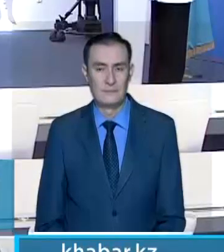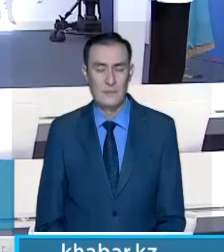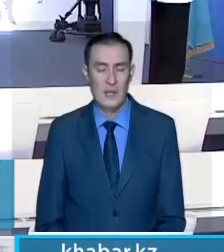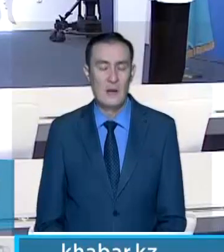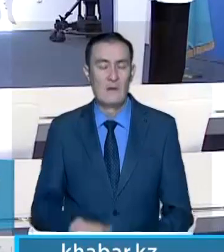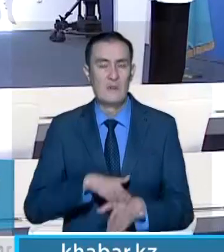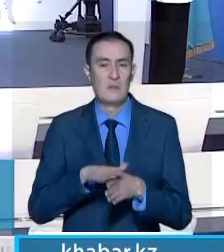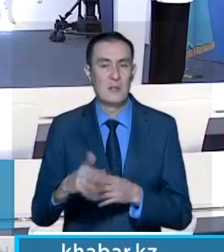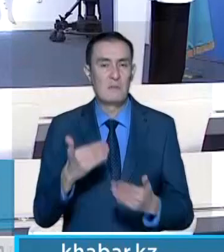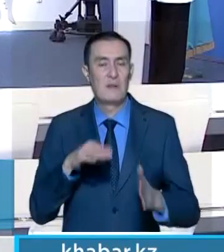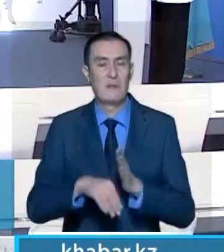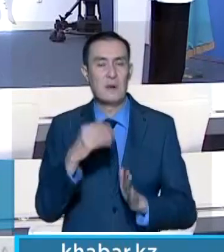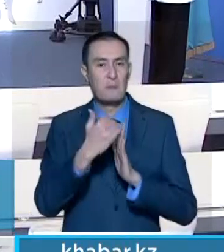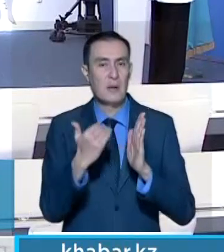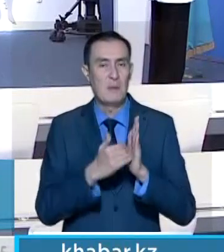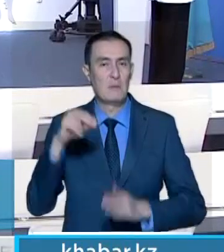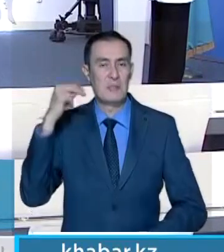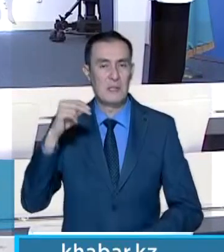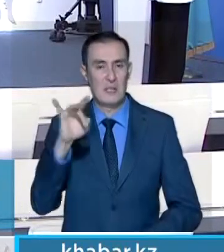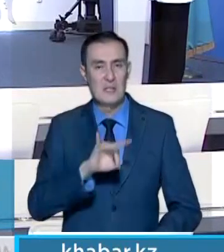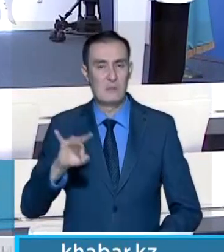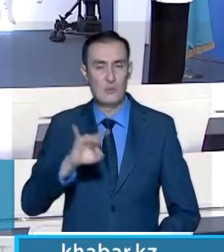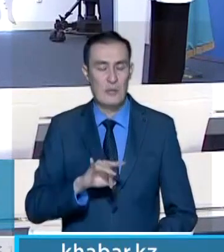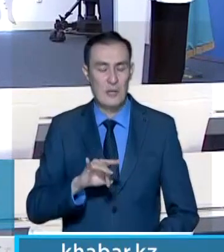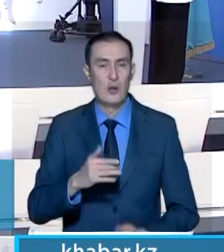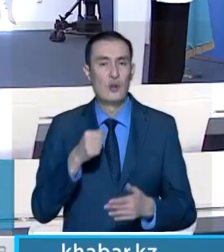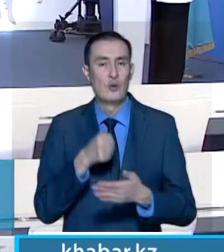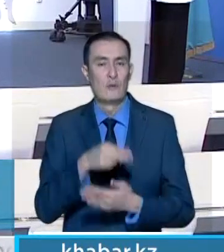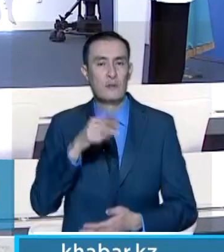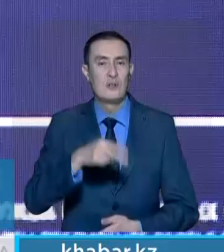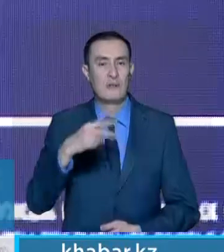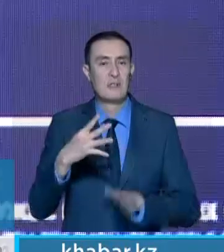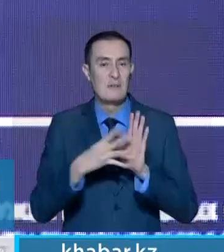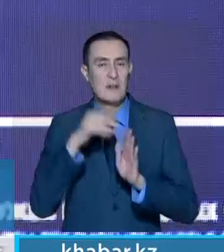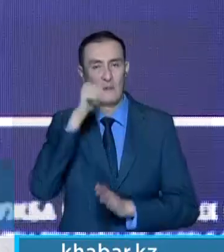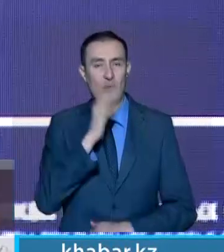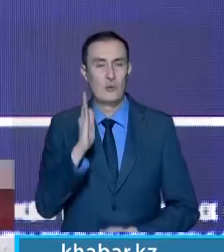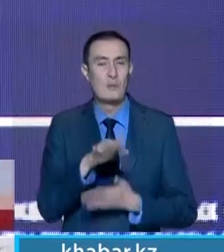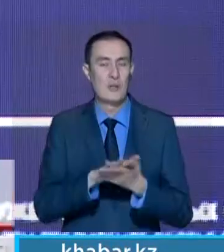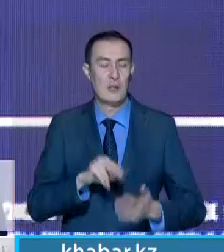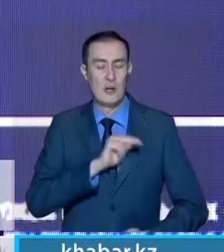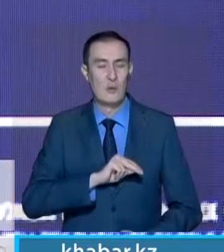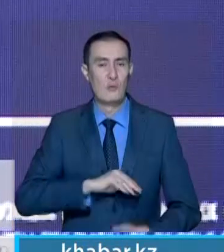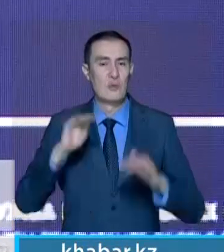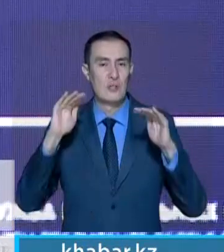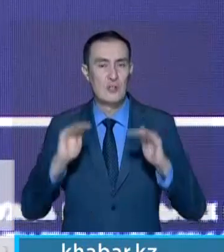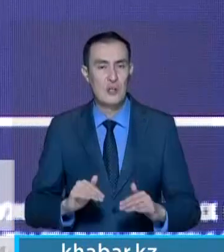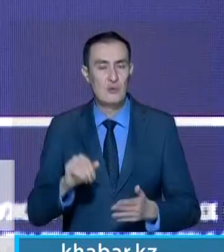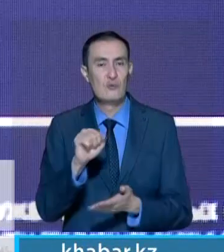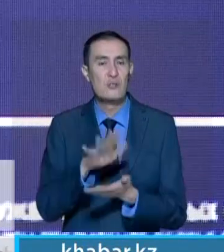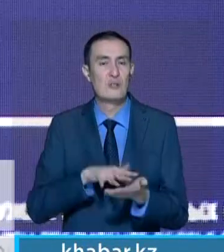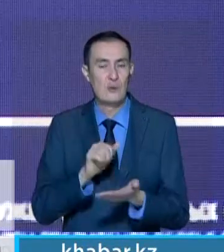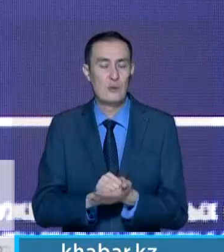Во исполнение предвыборной программы президента Республики Казахстан до 2029 года будет продолжена работа по снижению износа